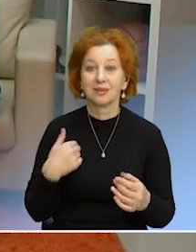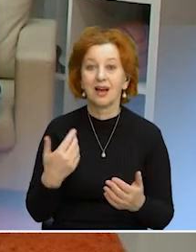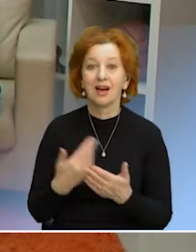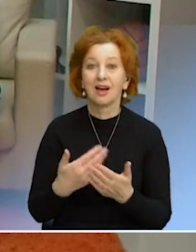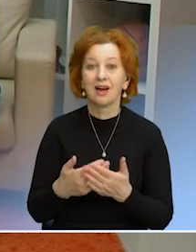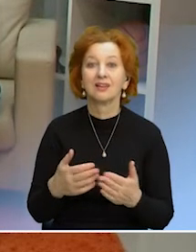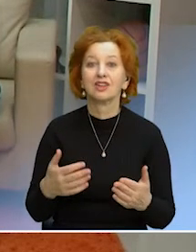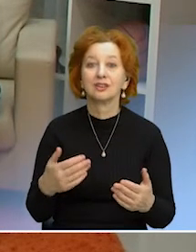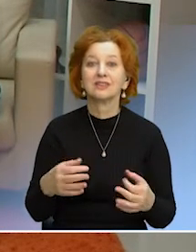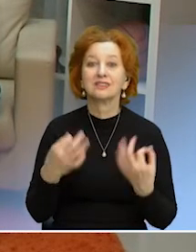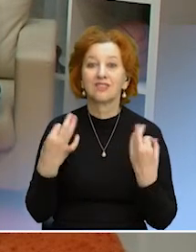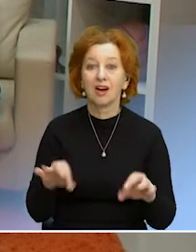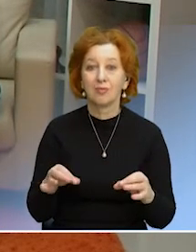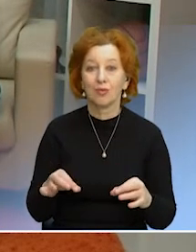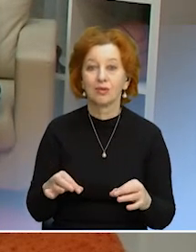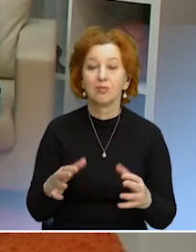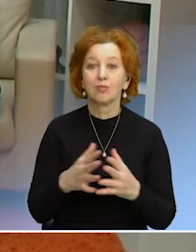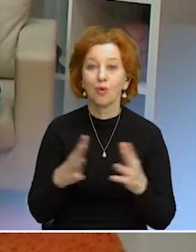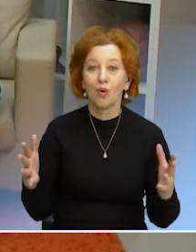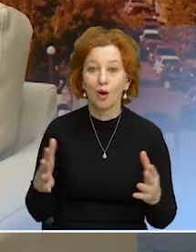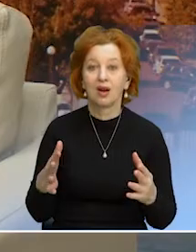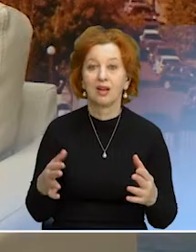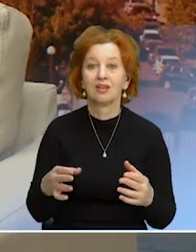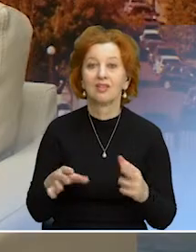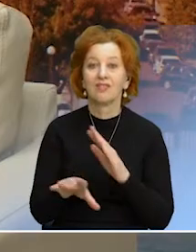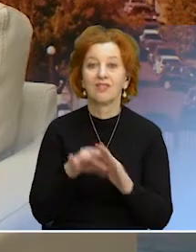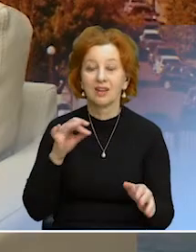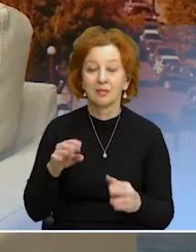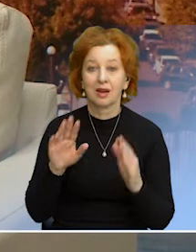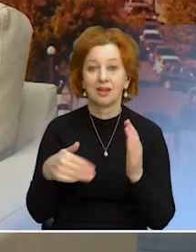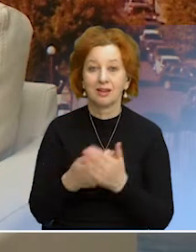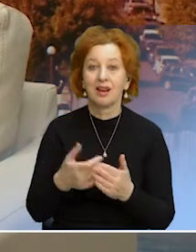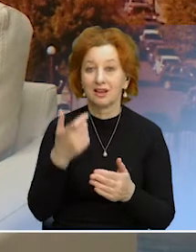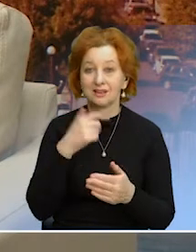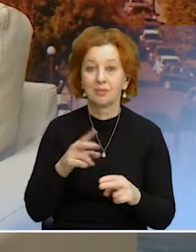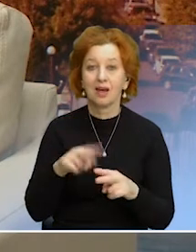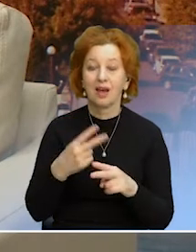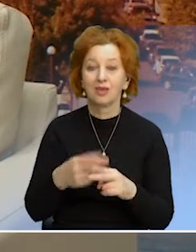кажется, свободы было больше. Сейчас человек более закрепощен. И выбрать для себя